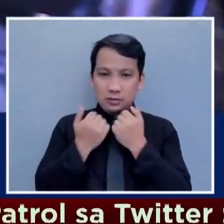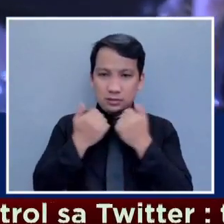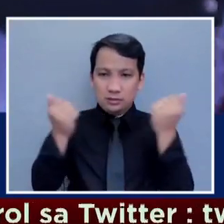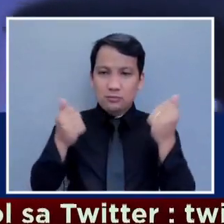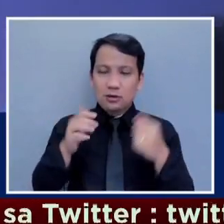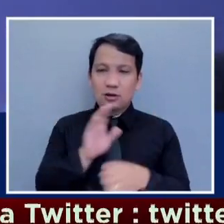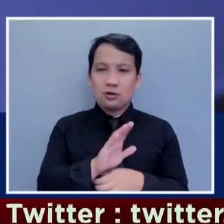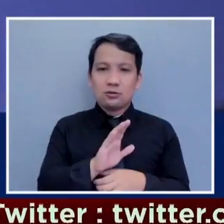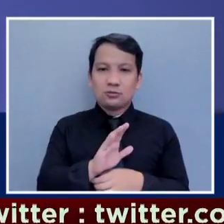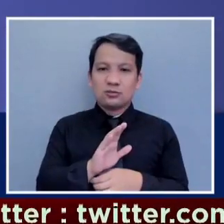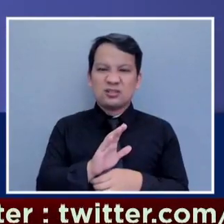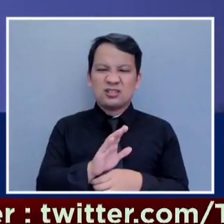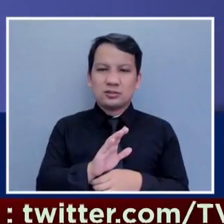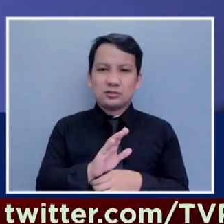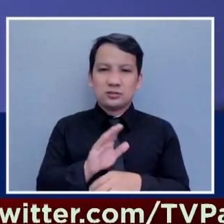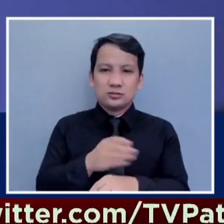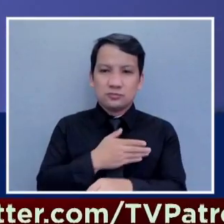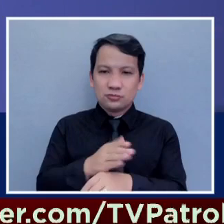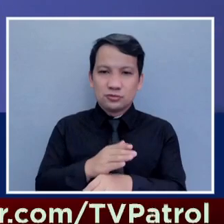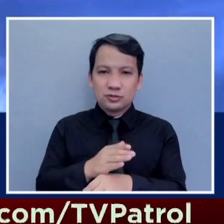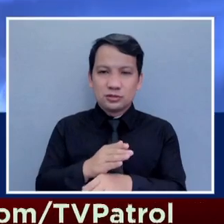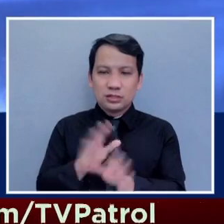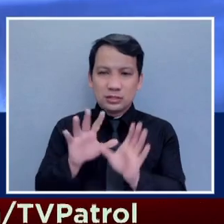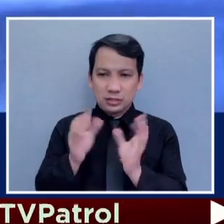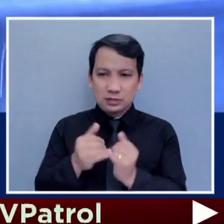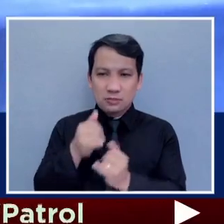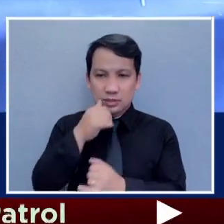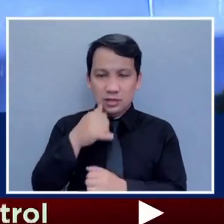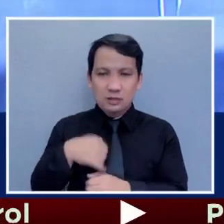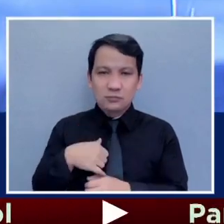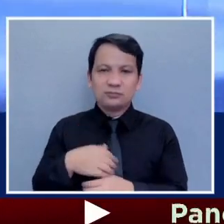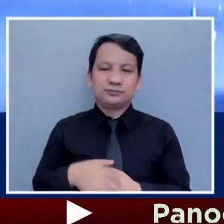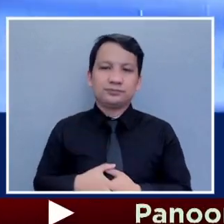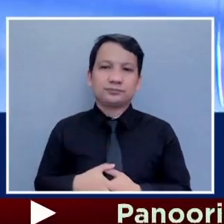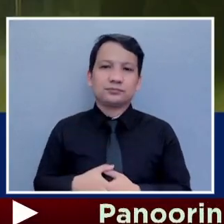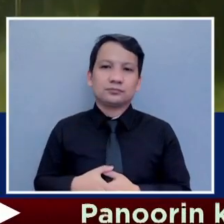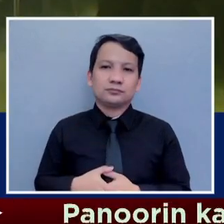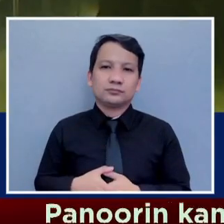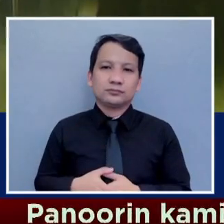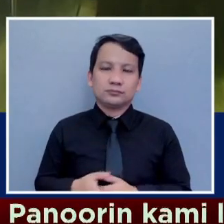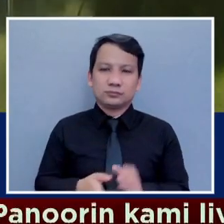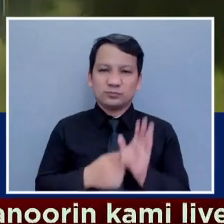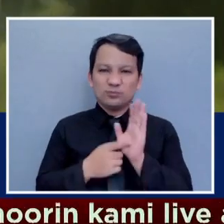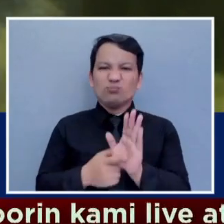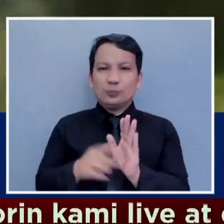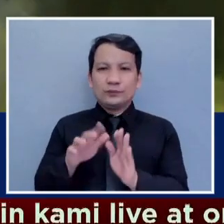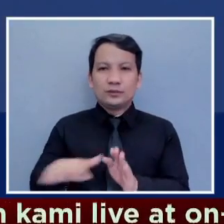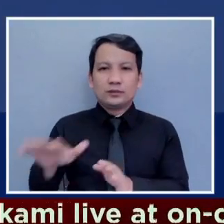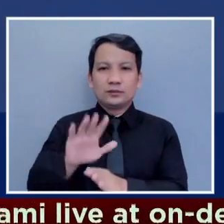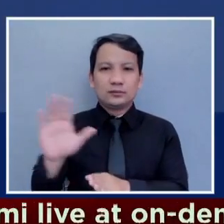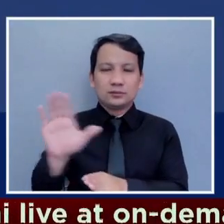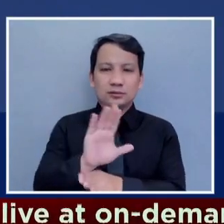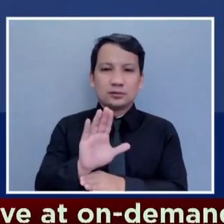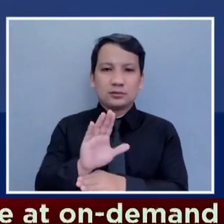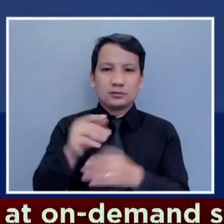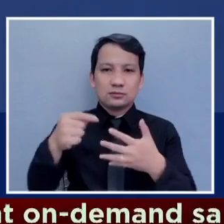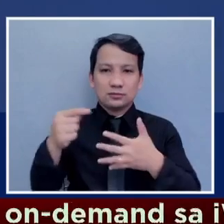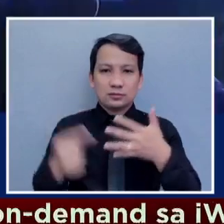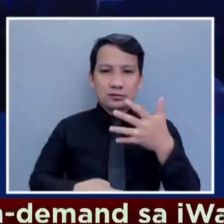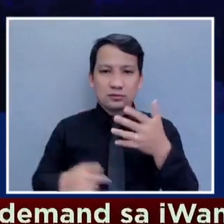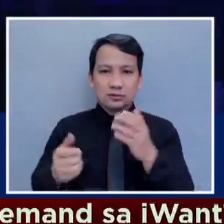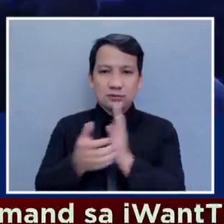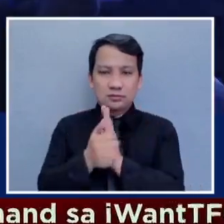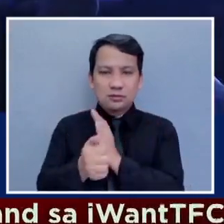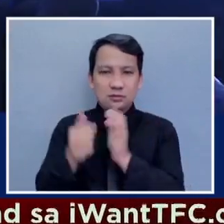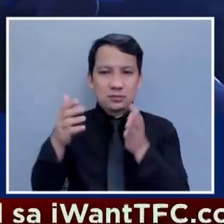kanyang Careless Music and Entertainment Company kahapon, kung saan ibinida nila ang kanilang roster of talents. Ayon